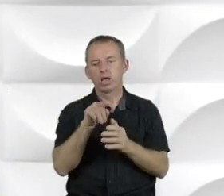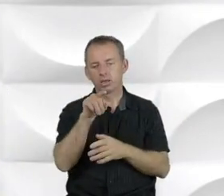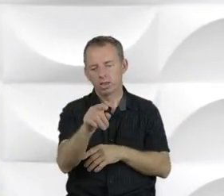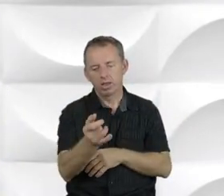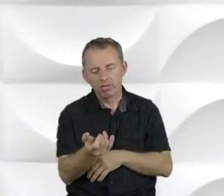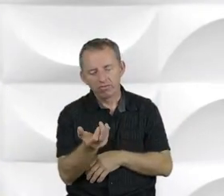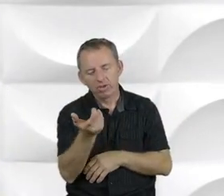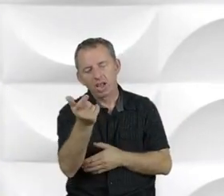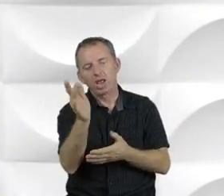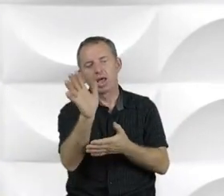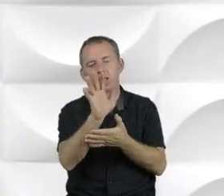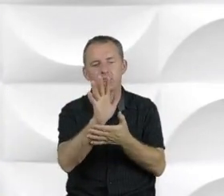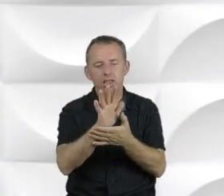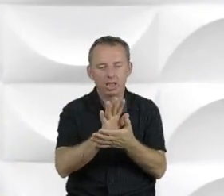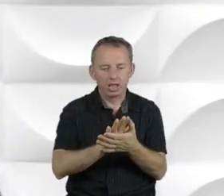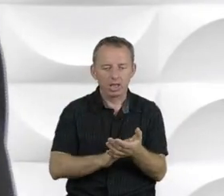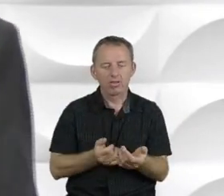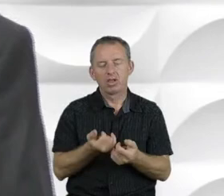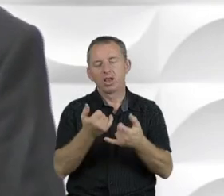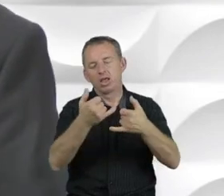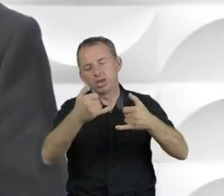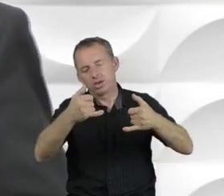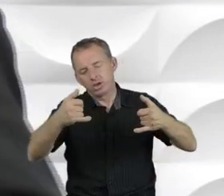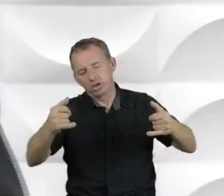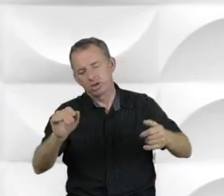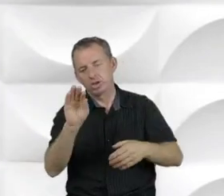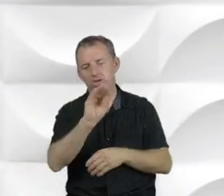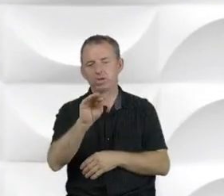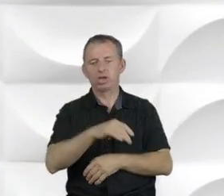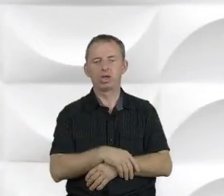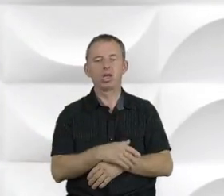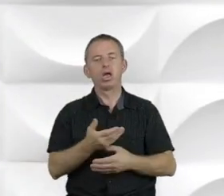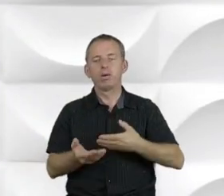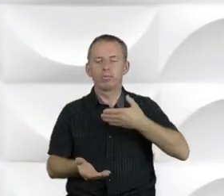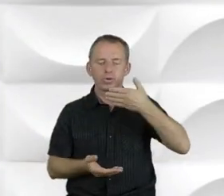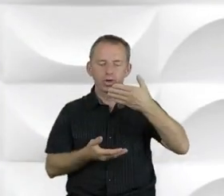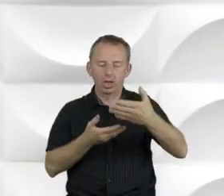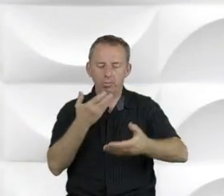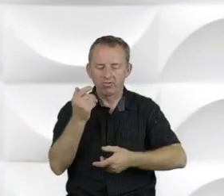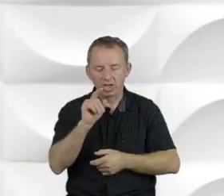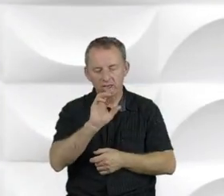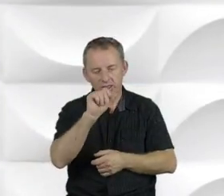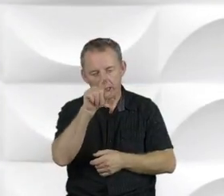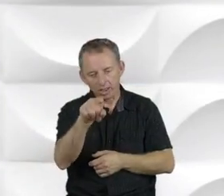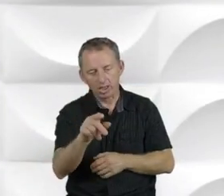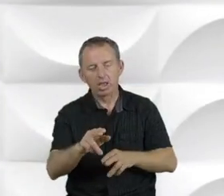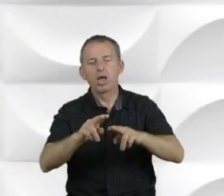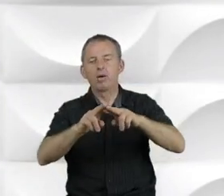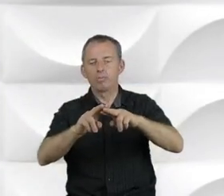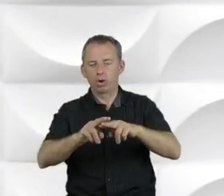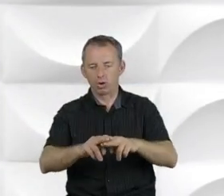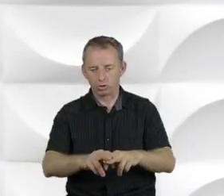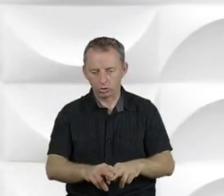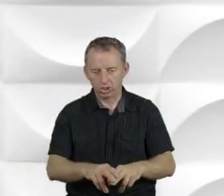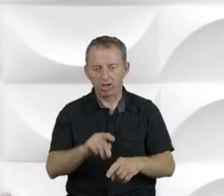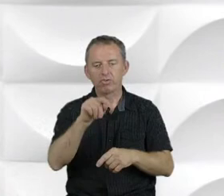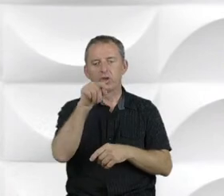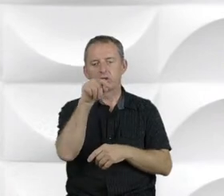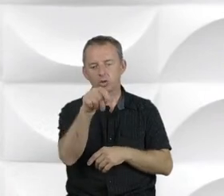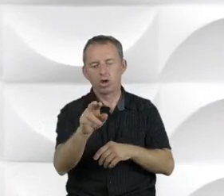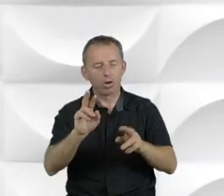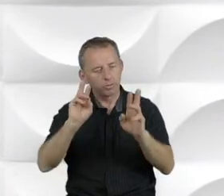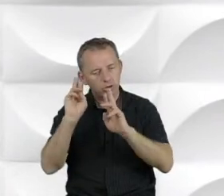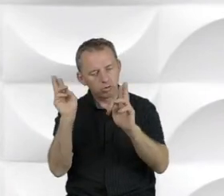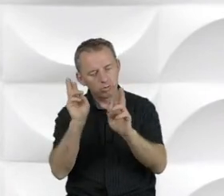wiele tekstów i wiele innych jeszcze przemawiało za tym, aby pozostawić tutaj to